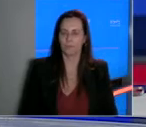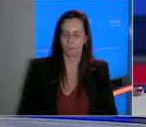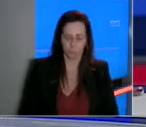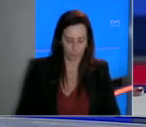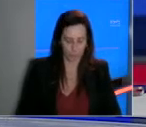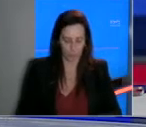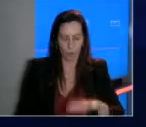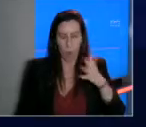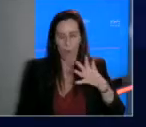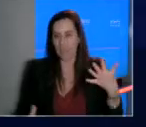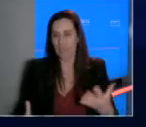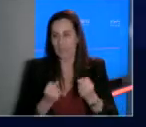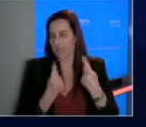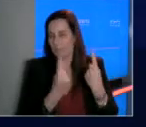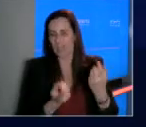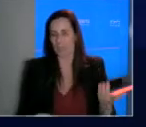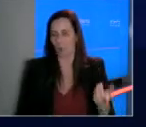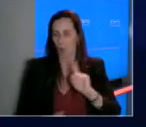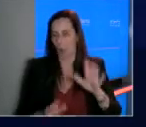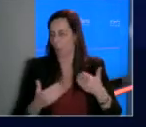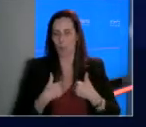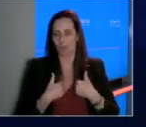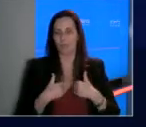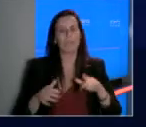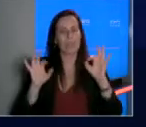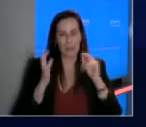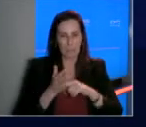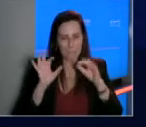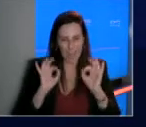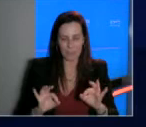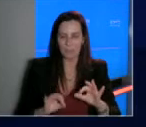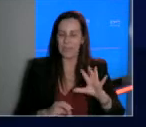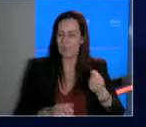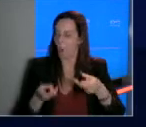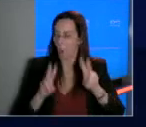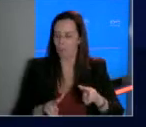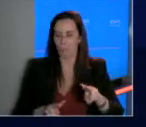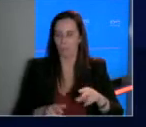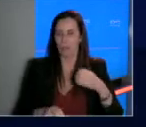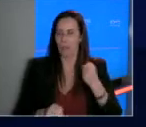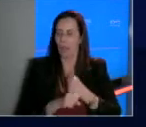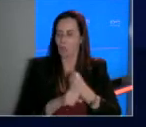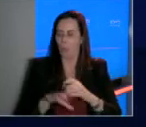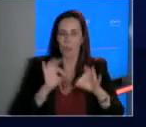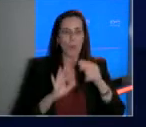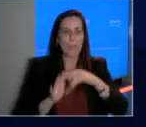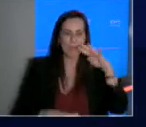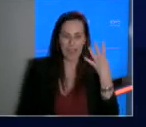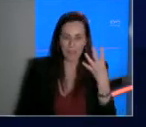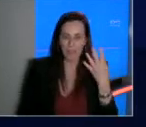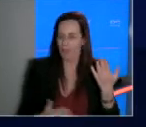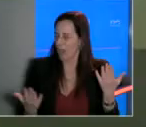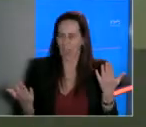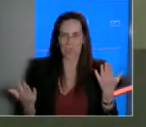תראה, אולי הוא הציל גם את עצמו, לא רק אותנו, כי בעצם אם האופציה הייתה ללכת לסבב רביעי,